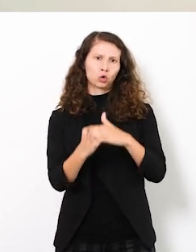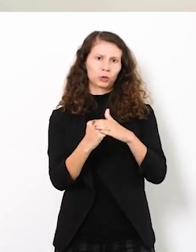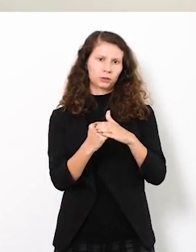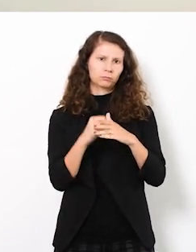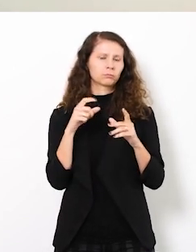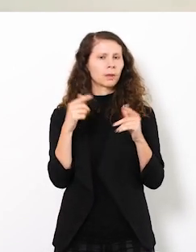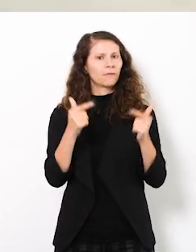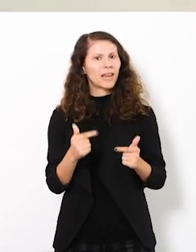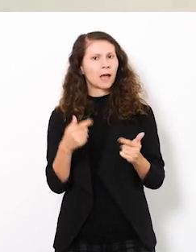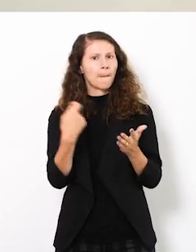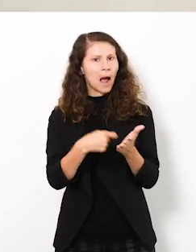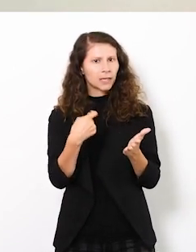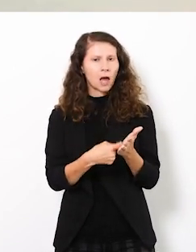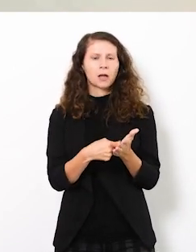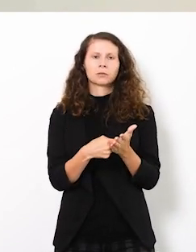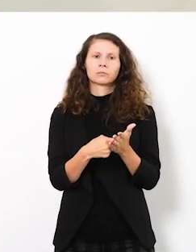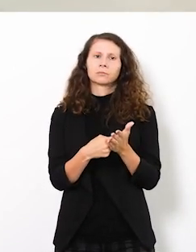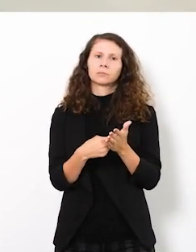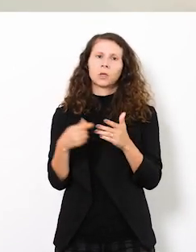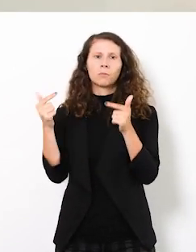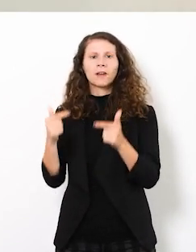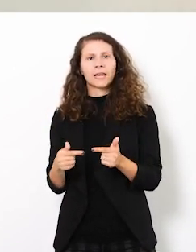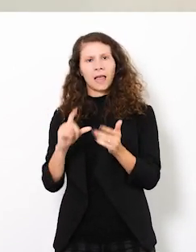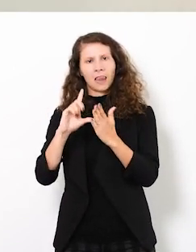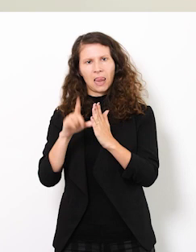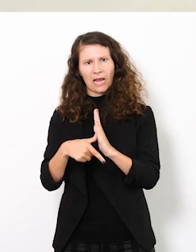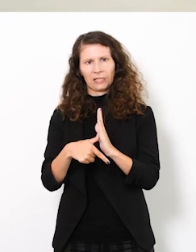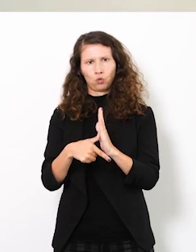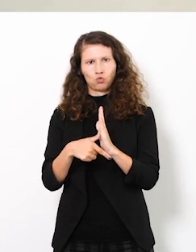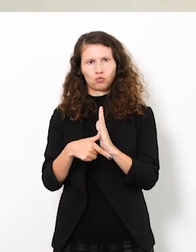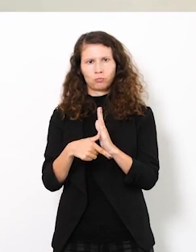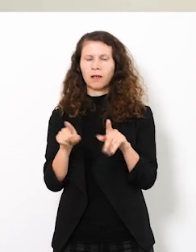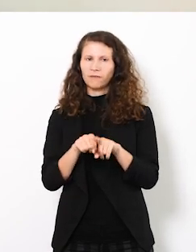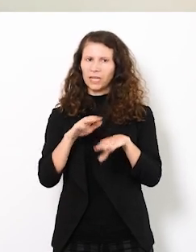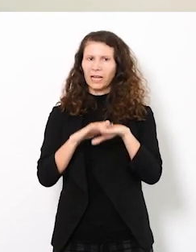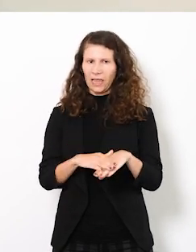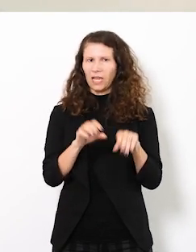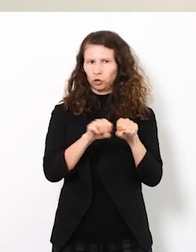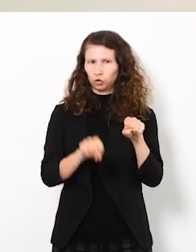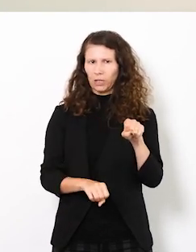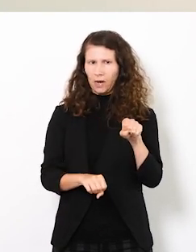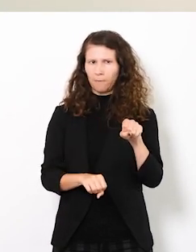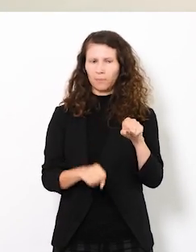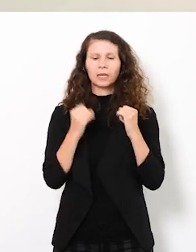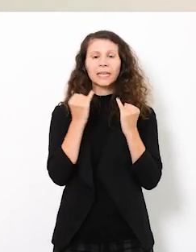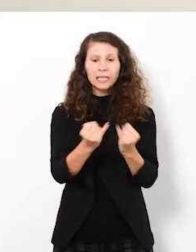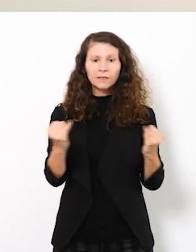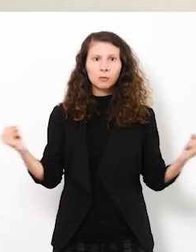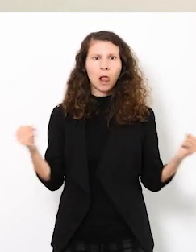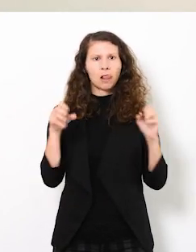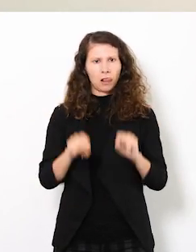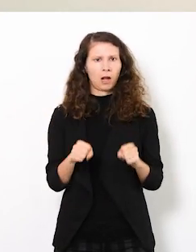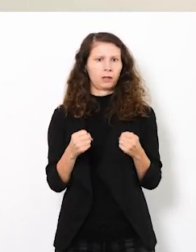Pflegebeiträge und auch dann Pflegeleistungen, analog im Rentensystem, individuell